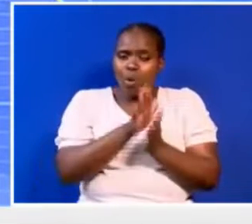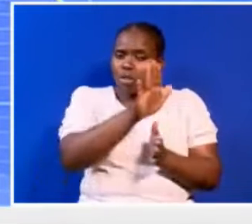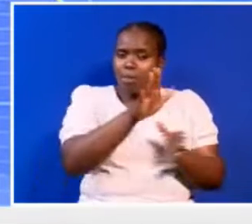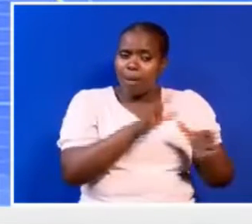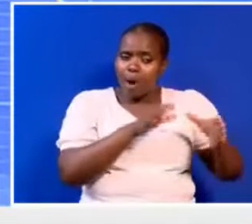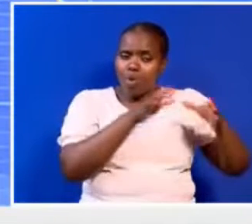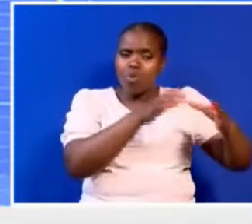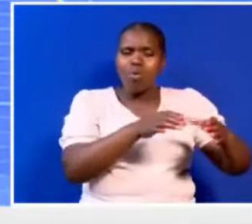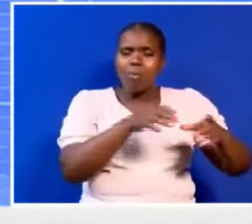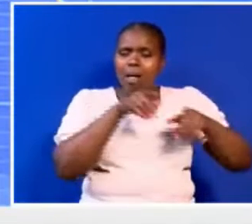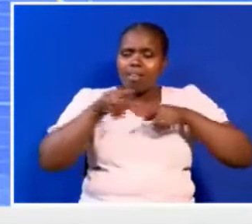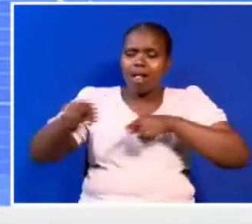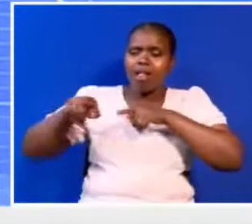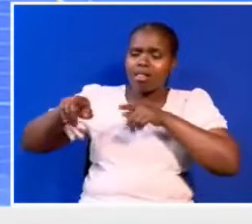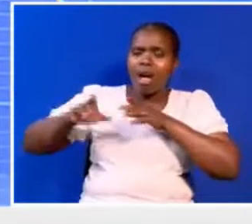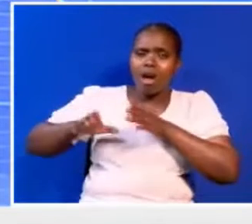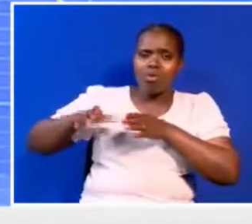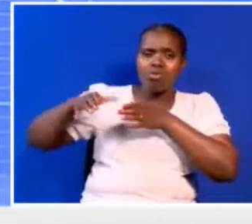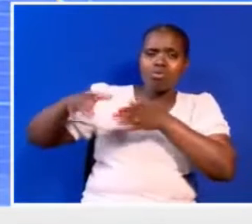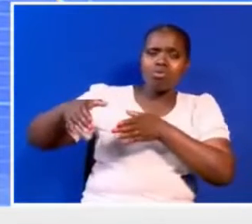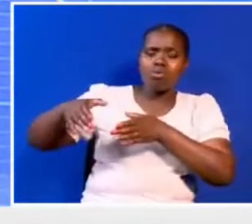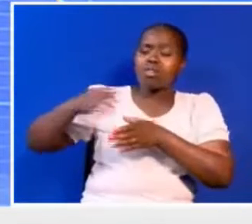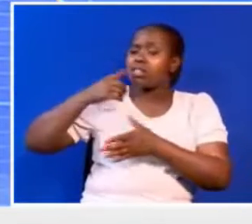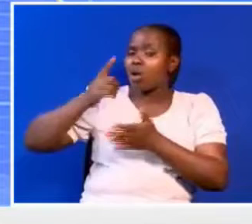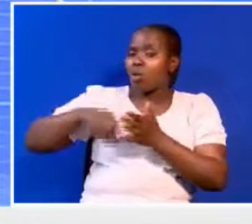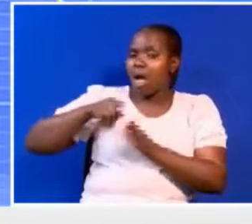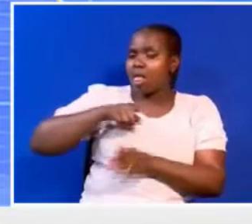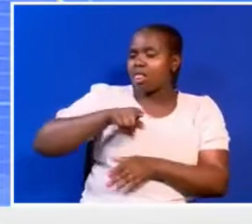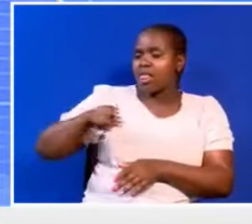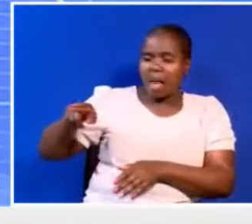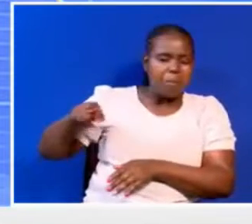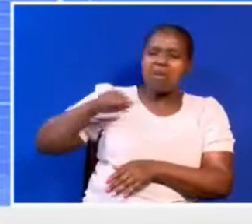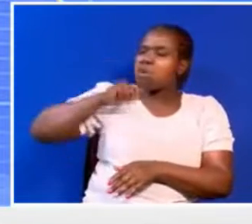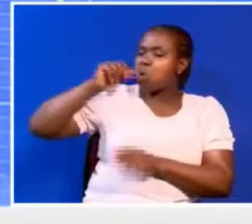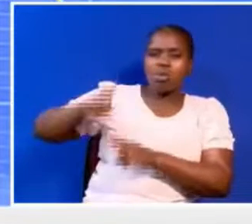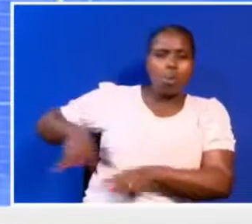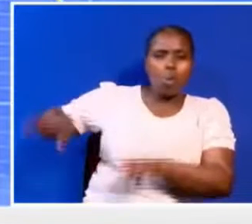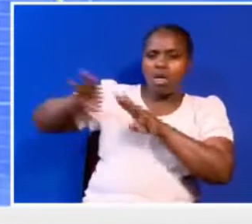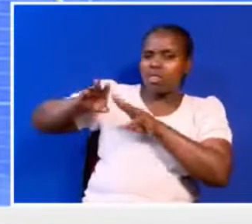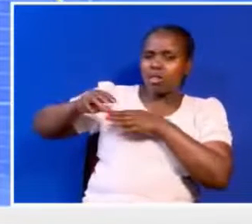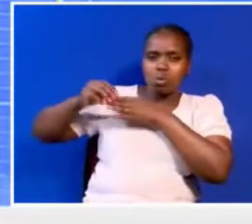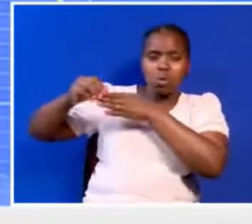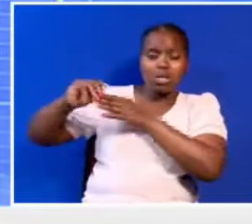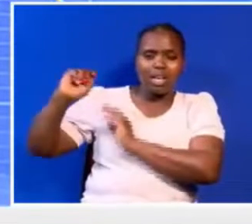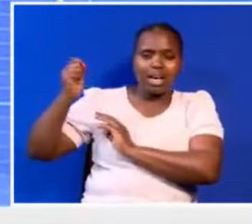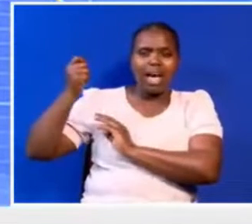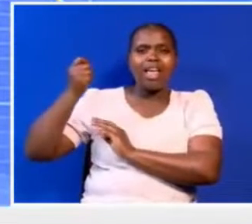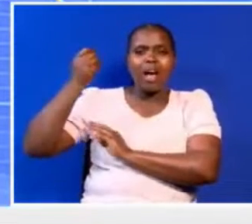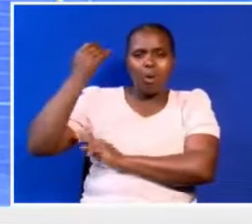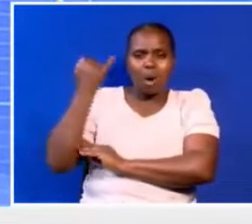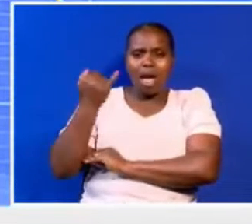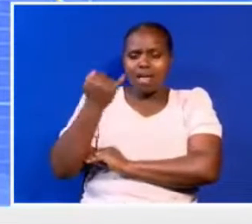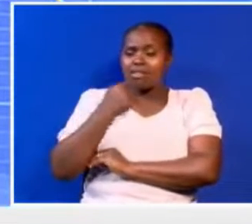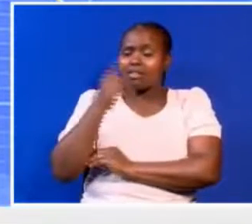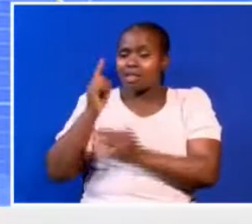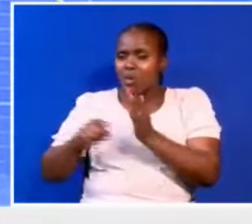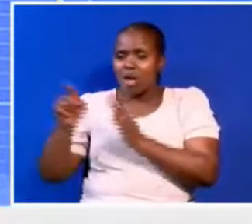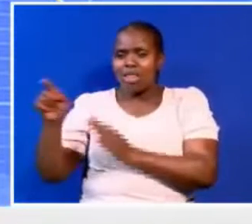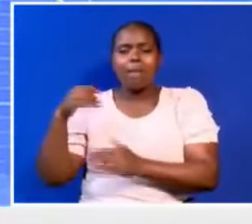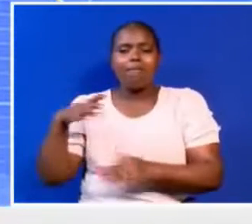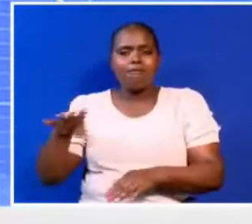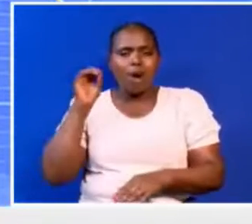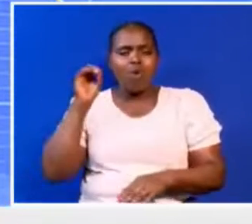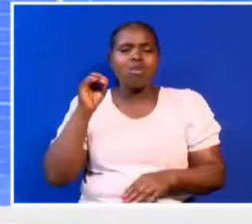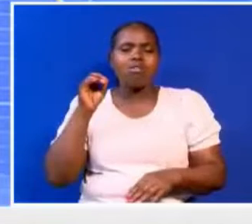wenzake waliwasuta wapinzani wake wakiwataja kuwa wasiofaa kuliongoza taifa hili kwa misingi ya kuhusisha na